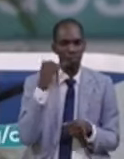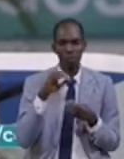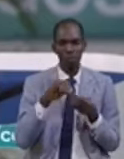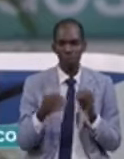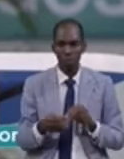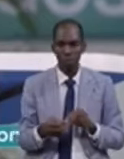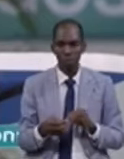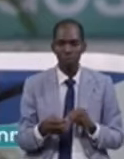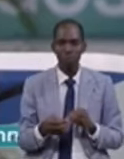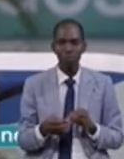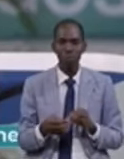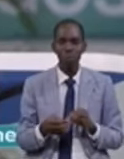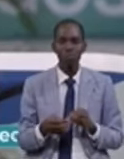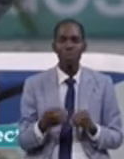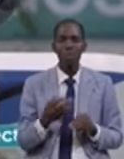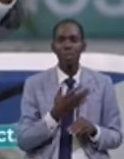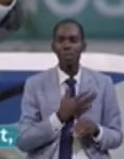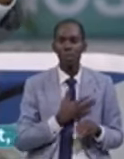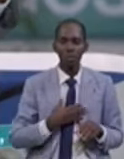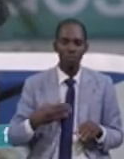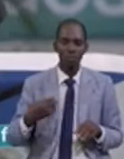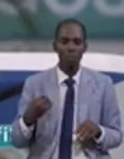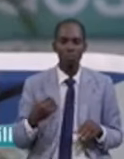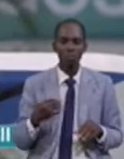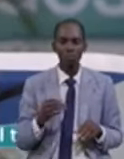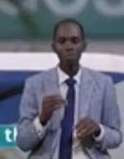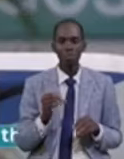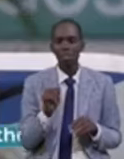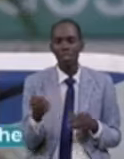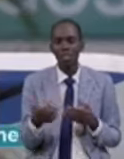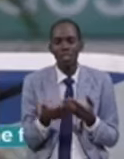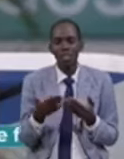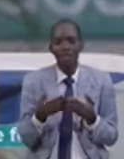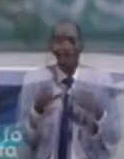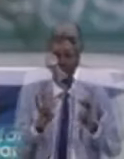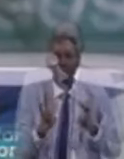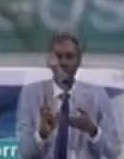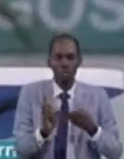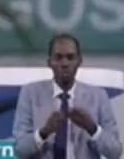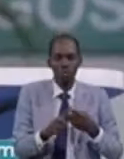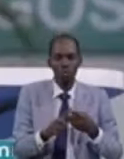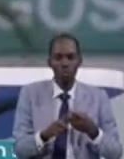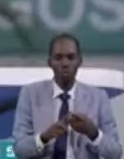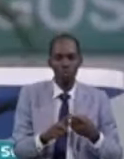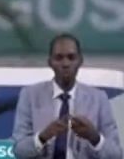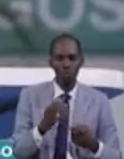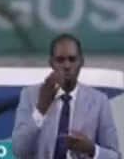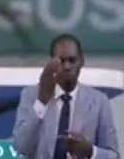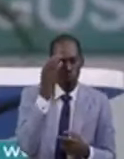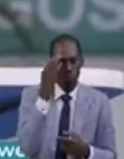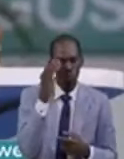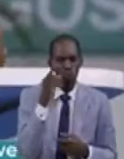téléphone toutes vos informations où on peut facilement vous